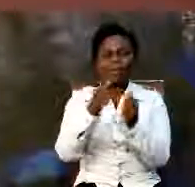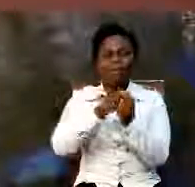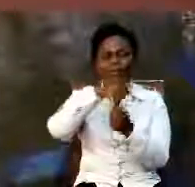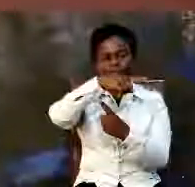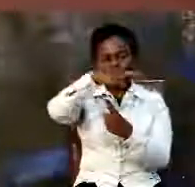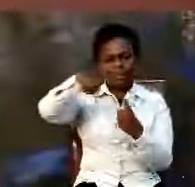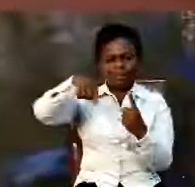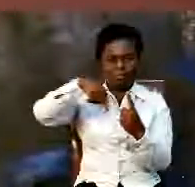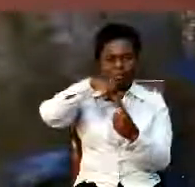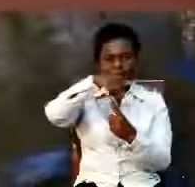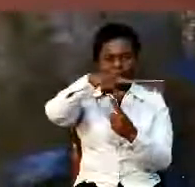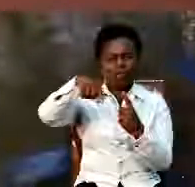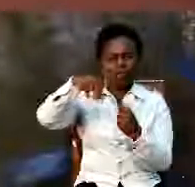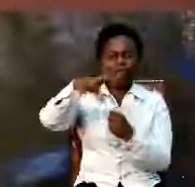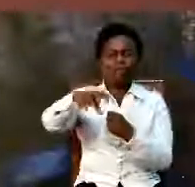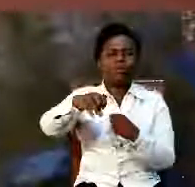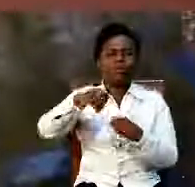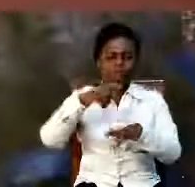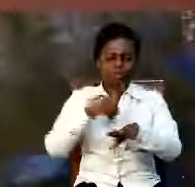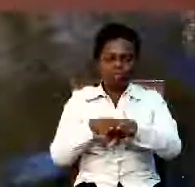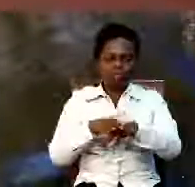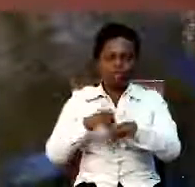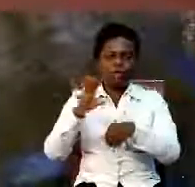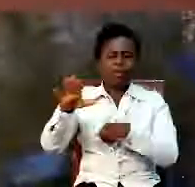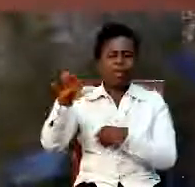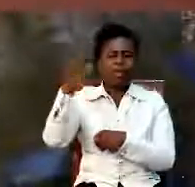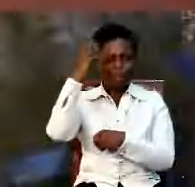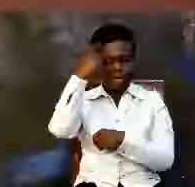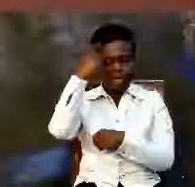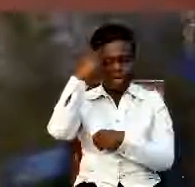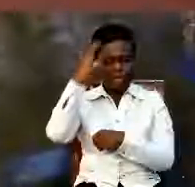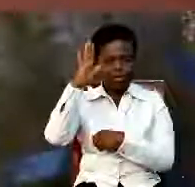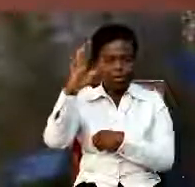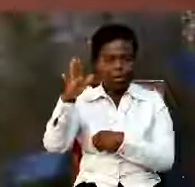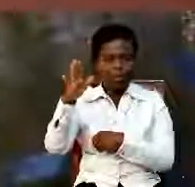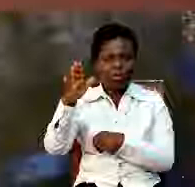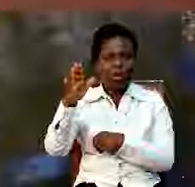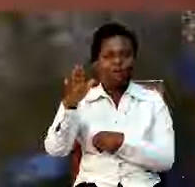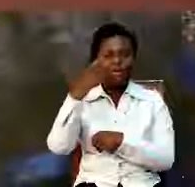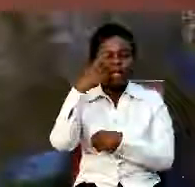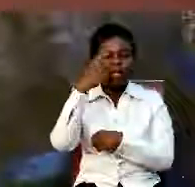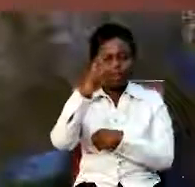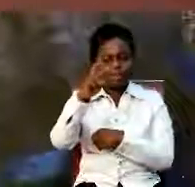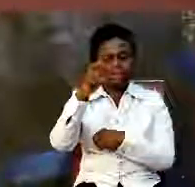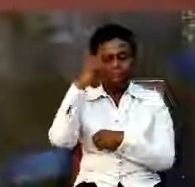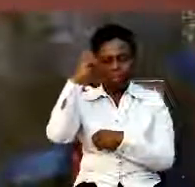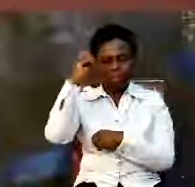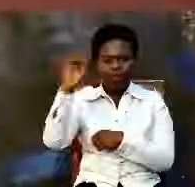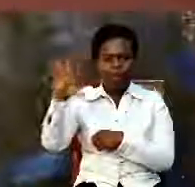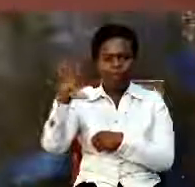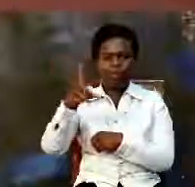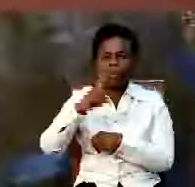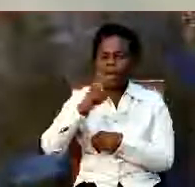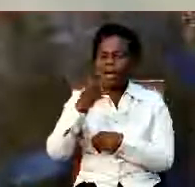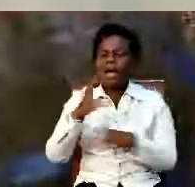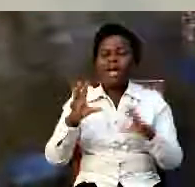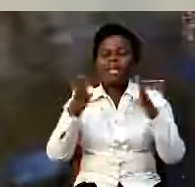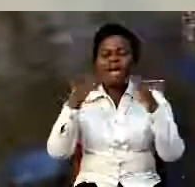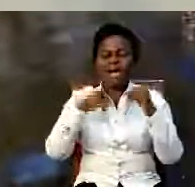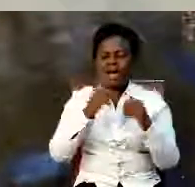na vimechukua muda wako na mawazo yako na attention yako, na kwa hiyo hahisi ule ukaribu na